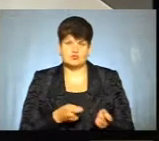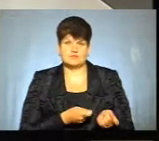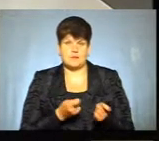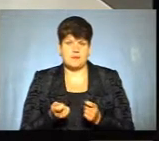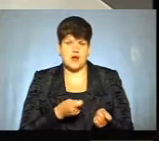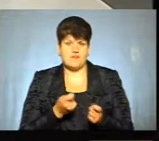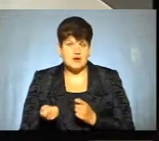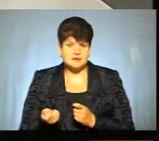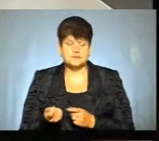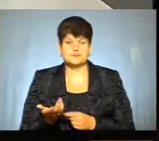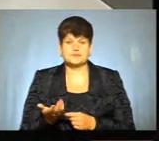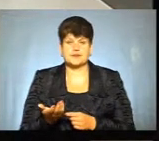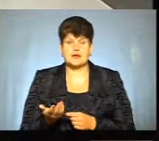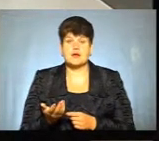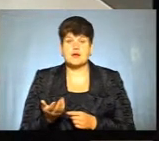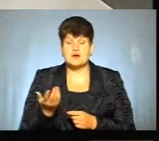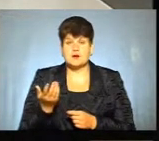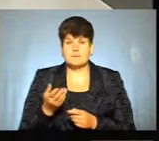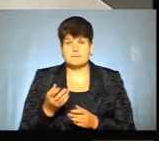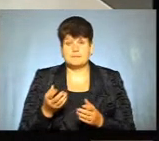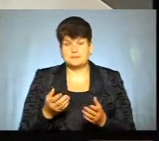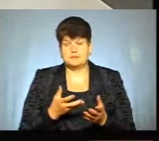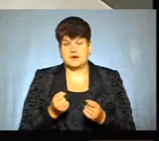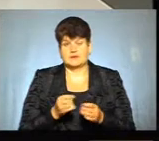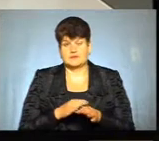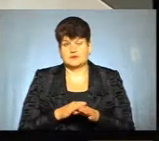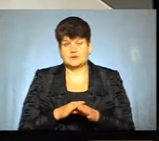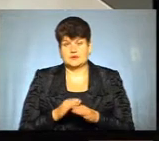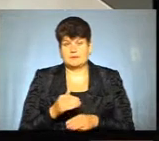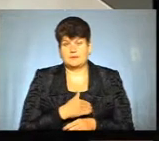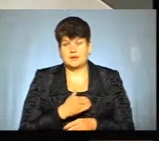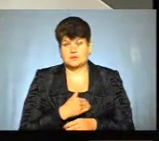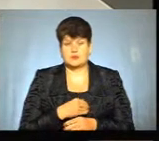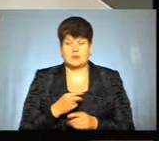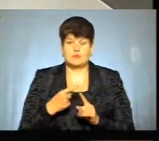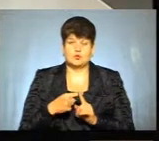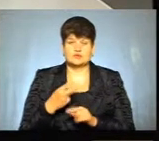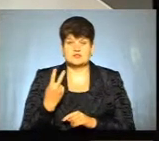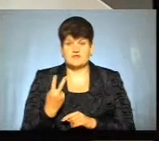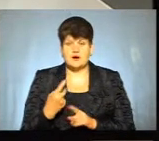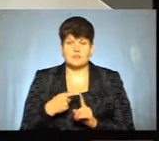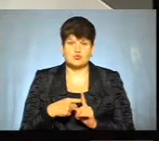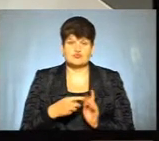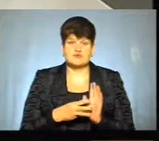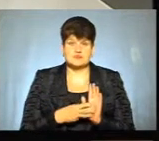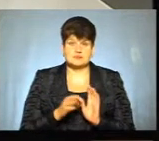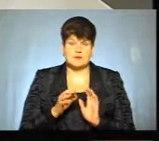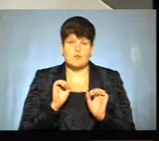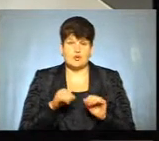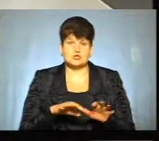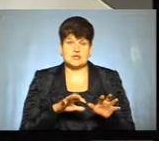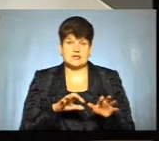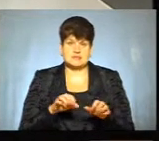відповідно, цю вакцину при дотриманні холодового ланцюгу, це при температурі плюс 2, плюс 8 градусів, можна забрати